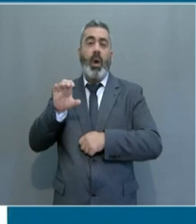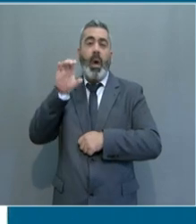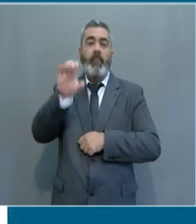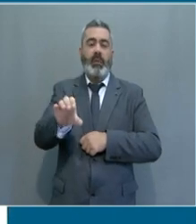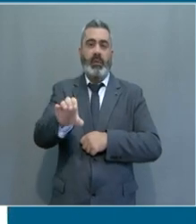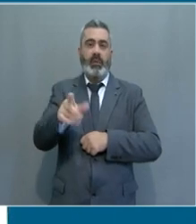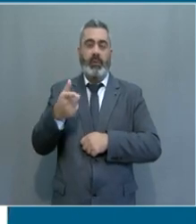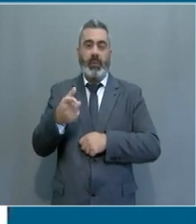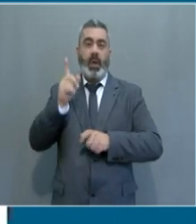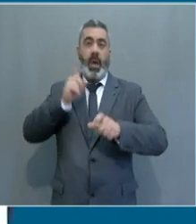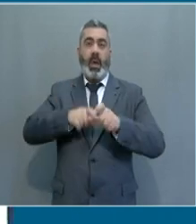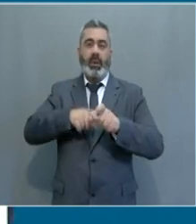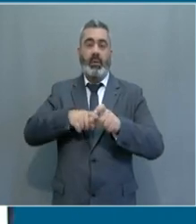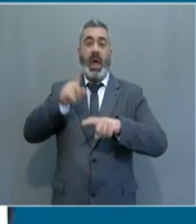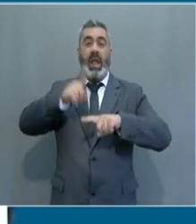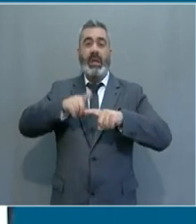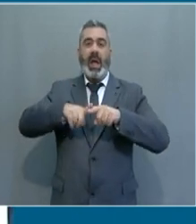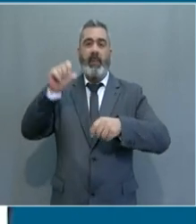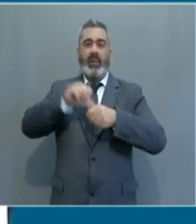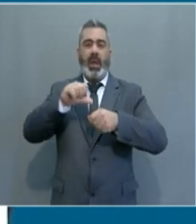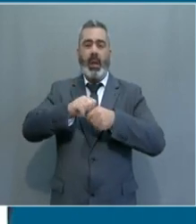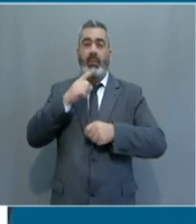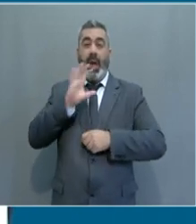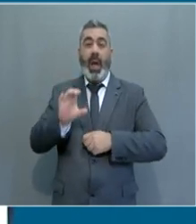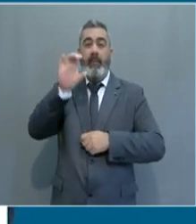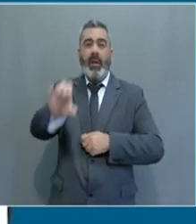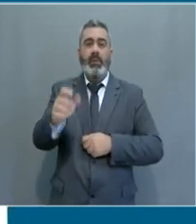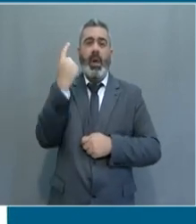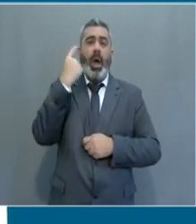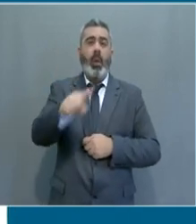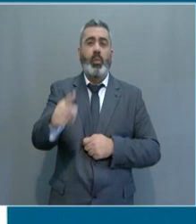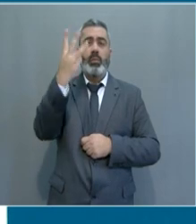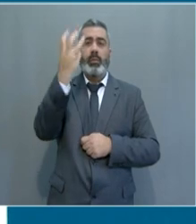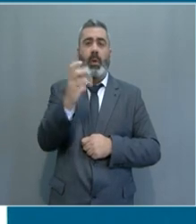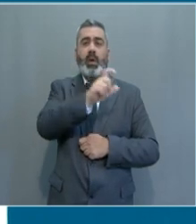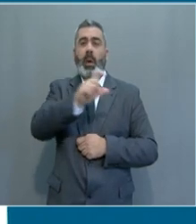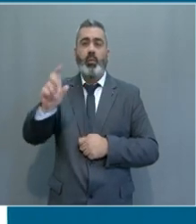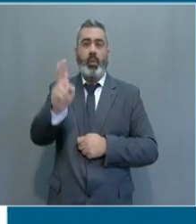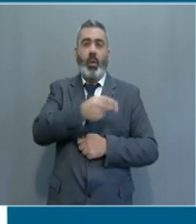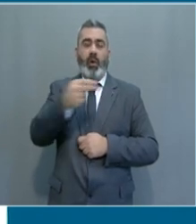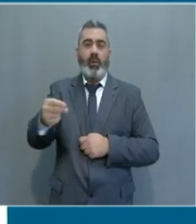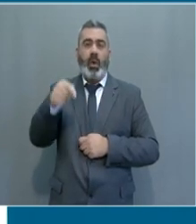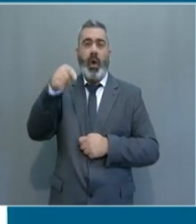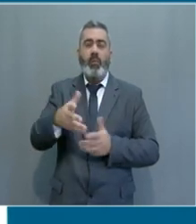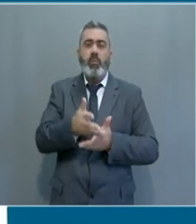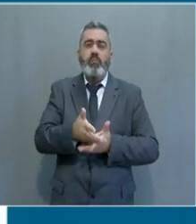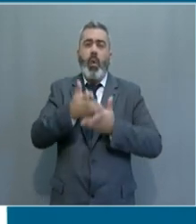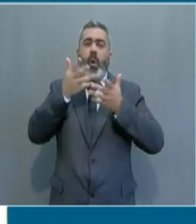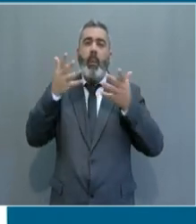Ομίλου Ελληνικά Πετρέλαια ύψους 130 εκατομμυρίων ευρώ για το μεγαλύτερο έργο ΑΠΕ στην περιοχή